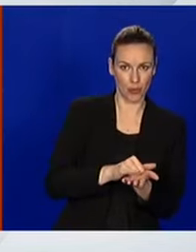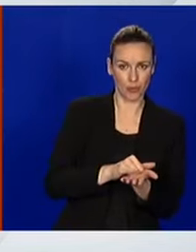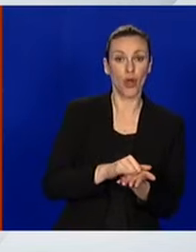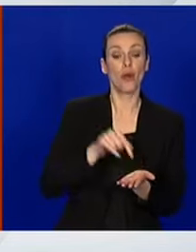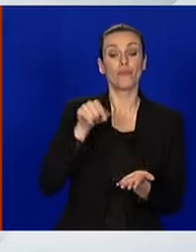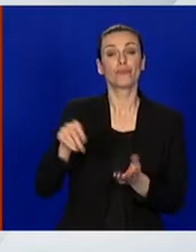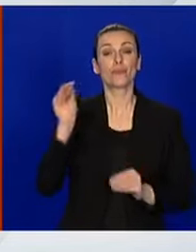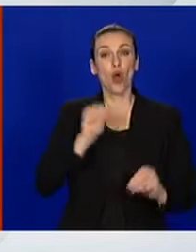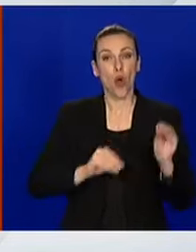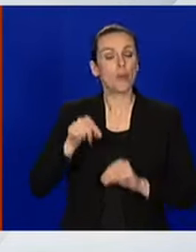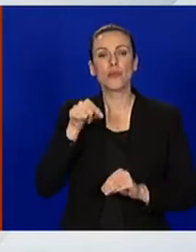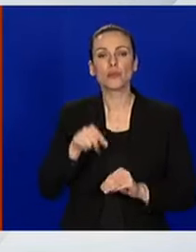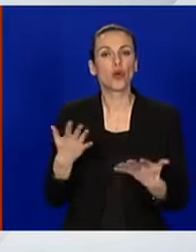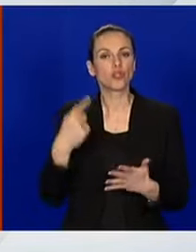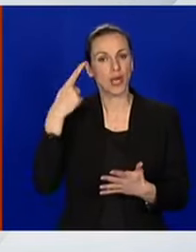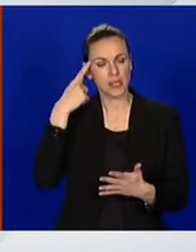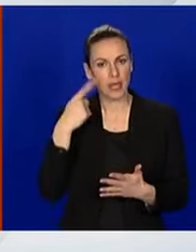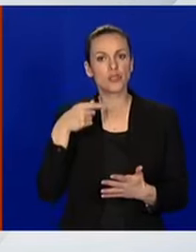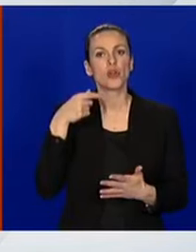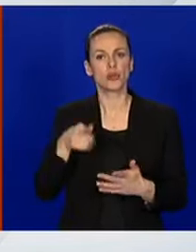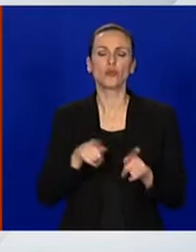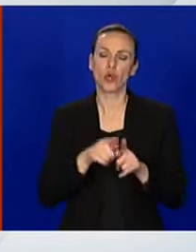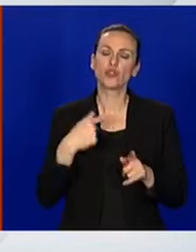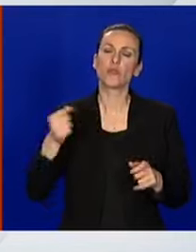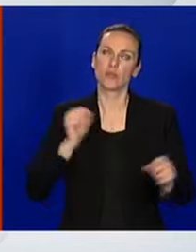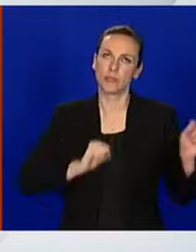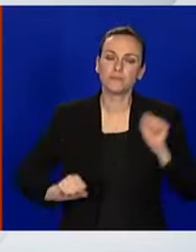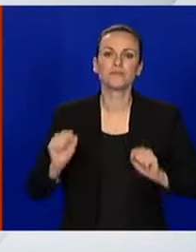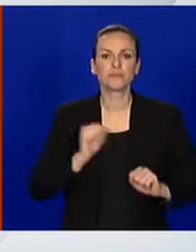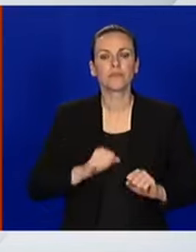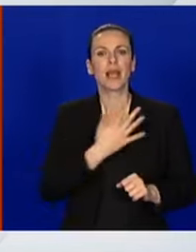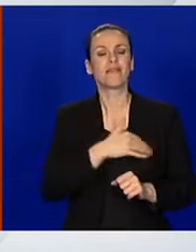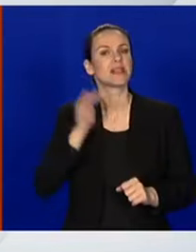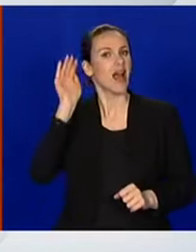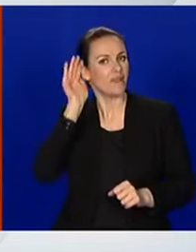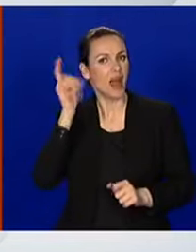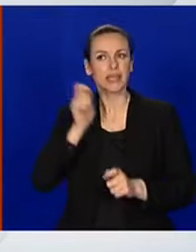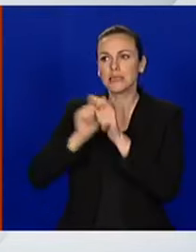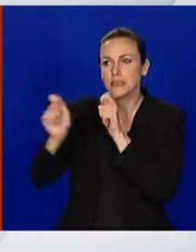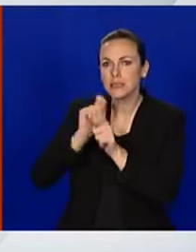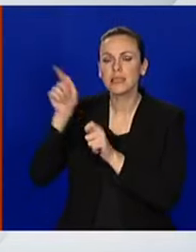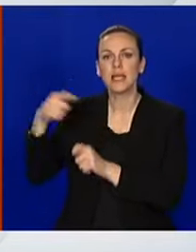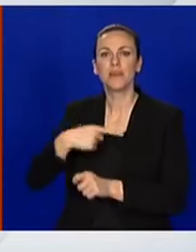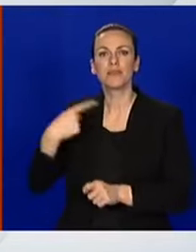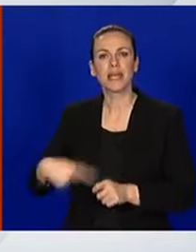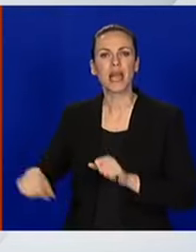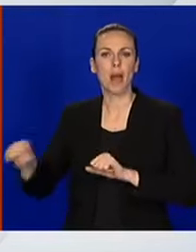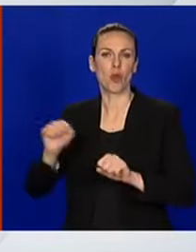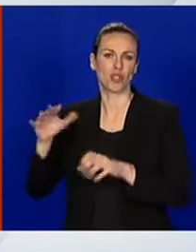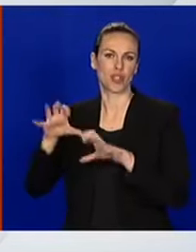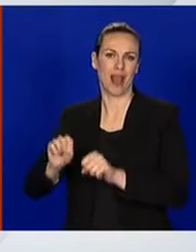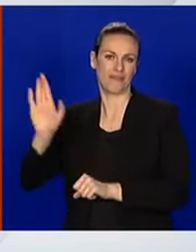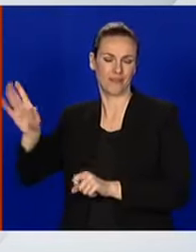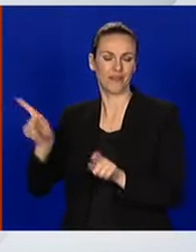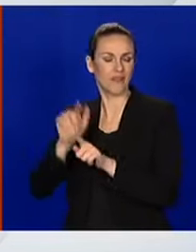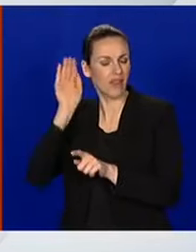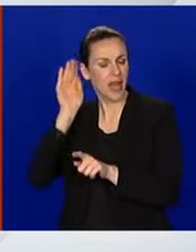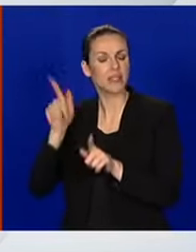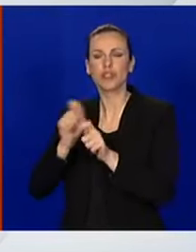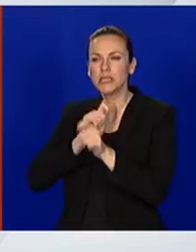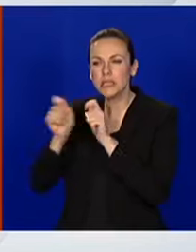oprema predstavlja naravno i rezultate napora hrvatskih vlasti da u dogovoru sa kineskim političkim vlastima osiguramo adekvatnu